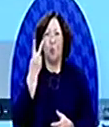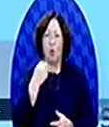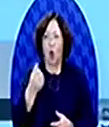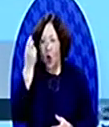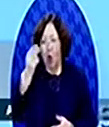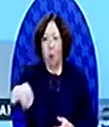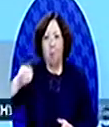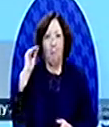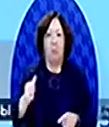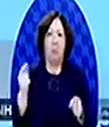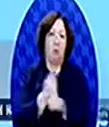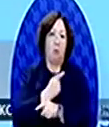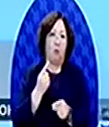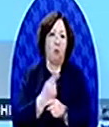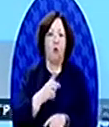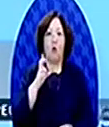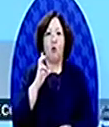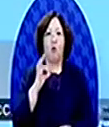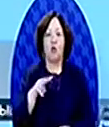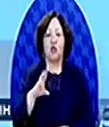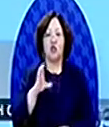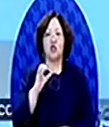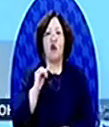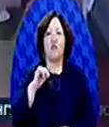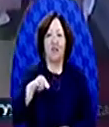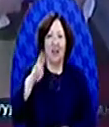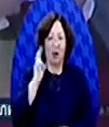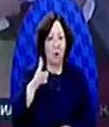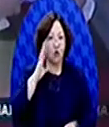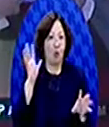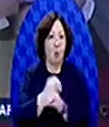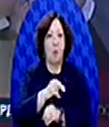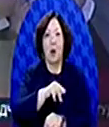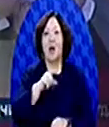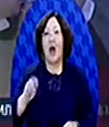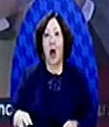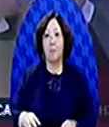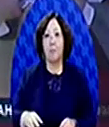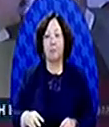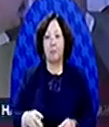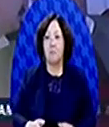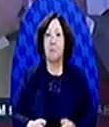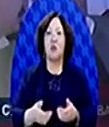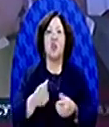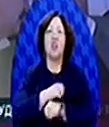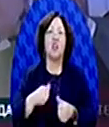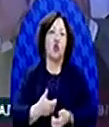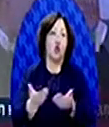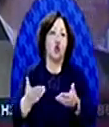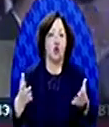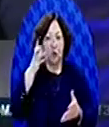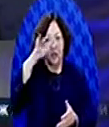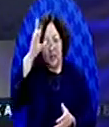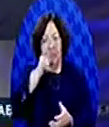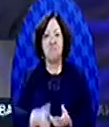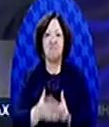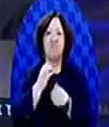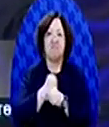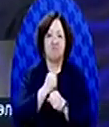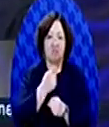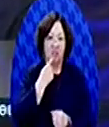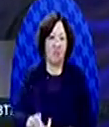жишээ болох учраас Болор Soft компани зохион бүтээсэн програмыг олон нийтэд хүргэхэд боловсролын амнаас дэмжиж ажиллахаа мэдгдсэн юм аа. Монгол